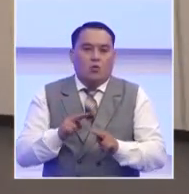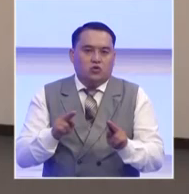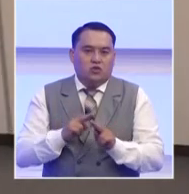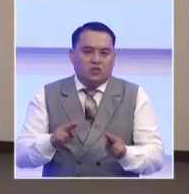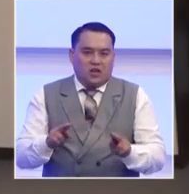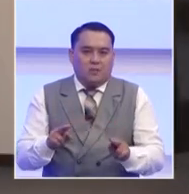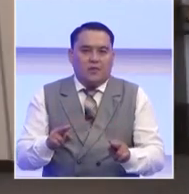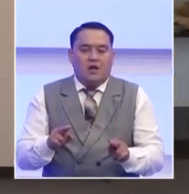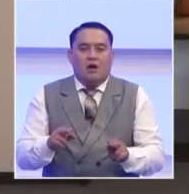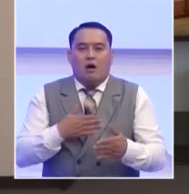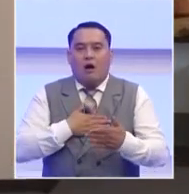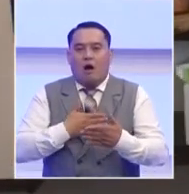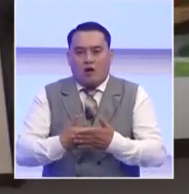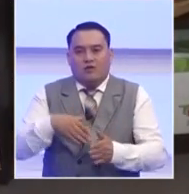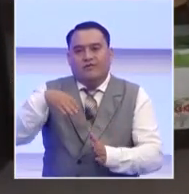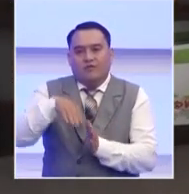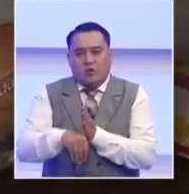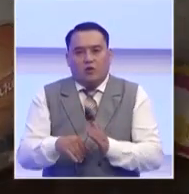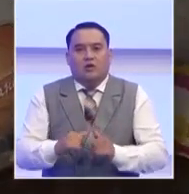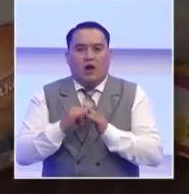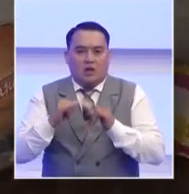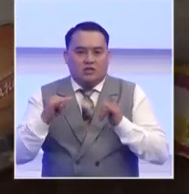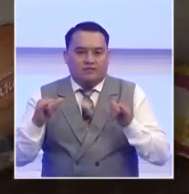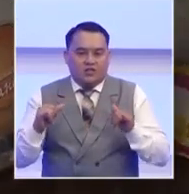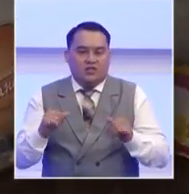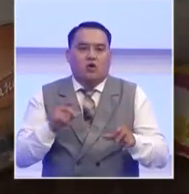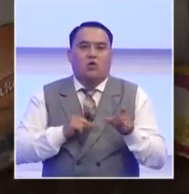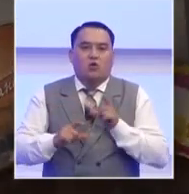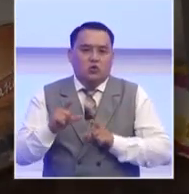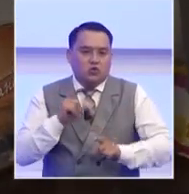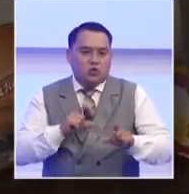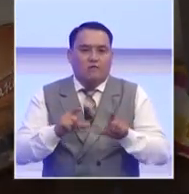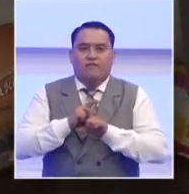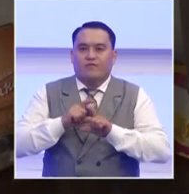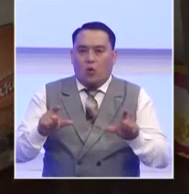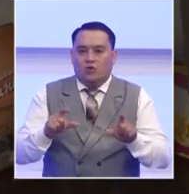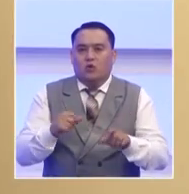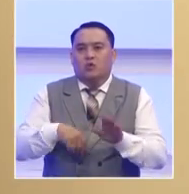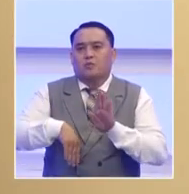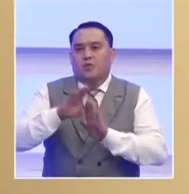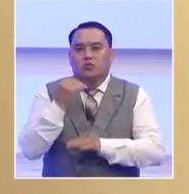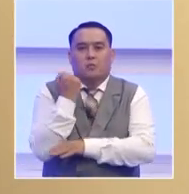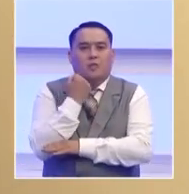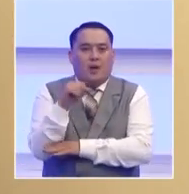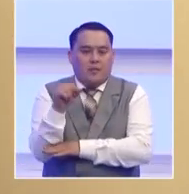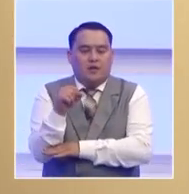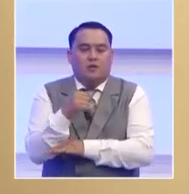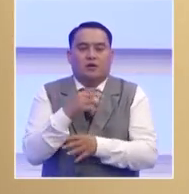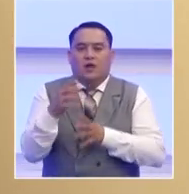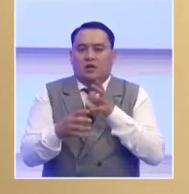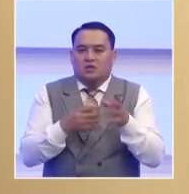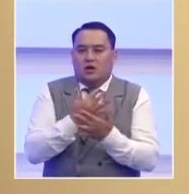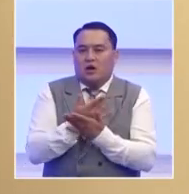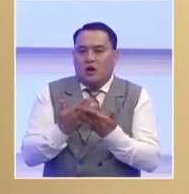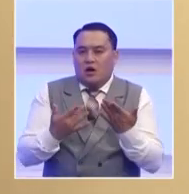преподавательского состава. Активист вносит неоценимый вклад в развитие вуза. За годы обучения не раз признавался победителем и призером